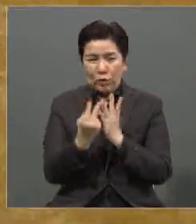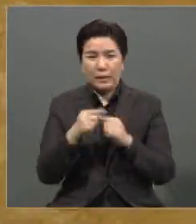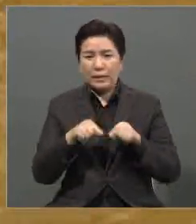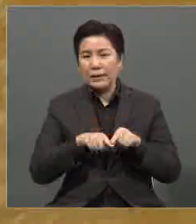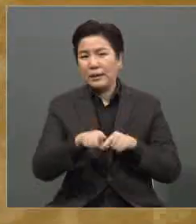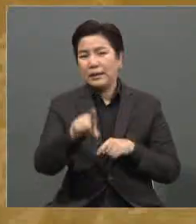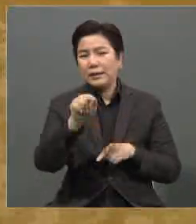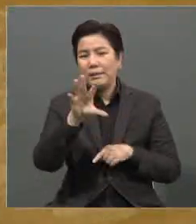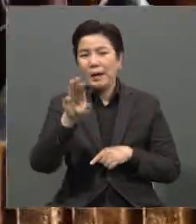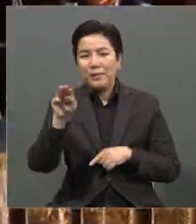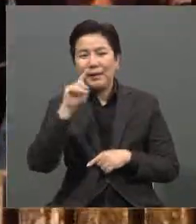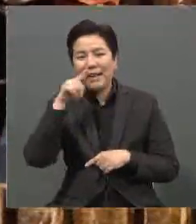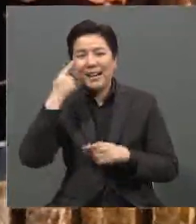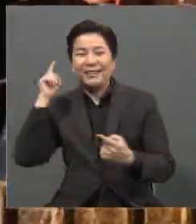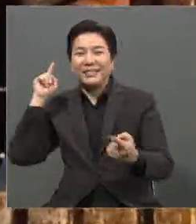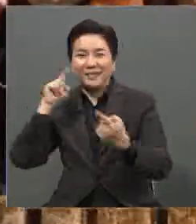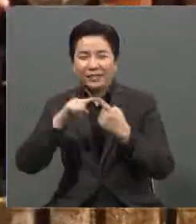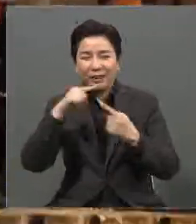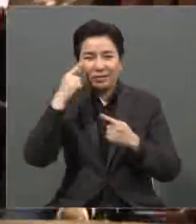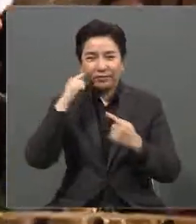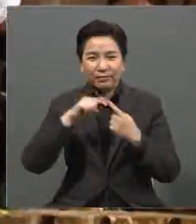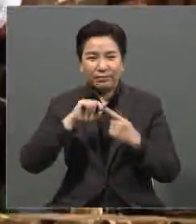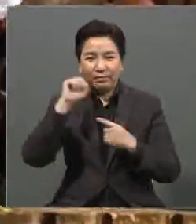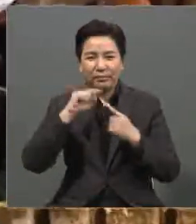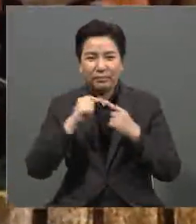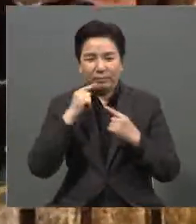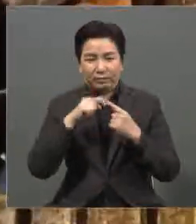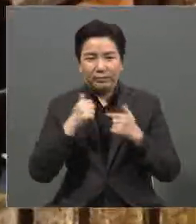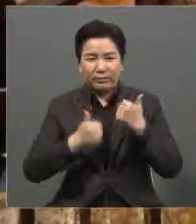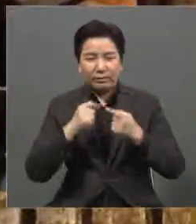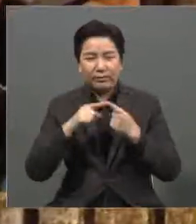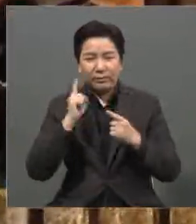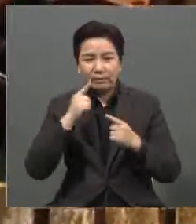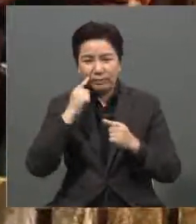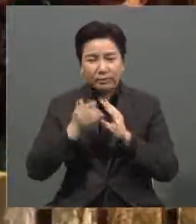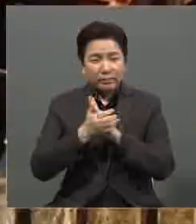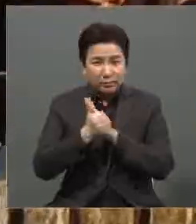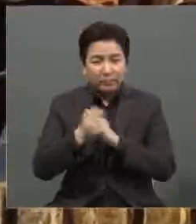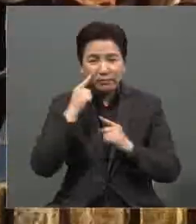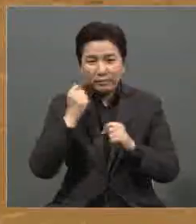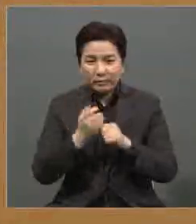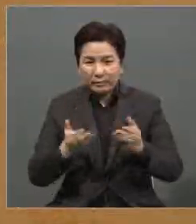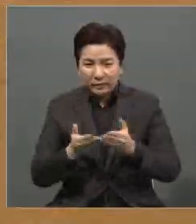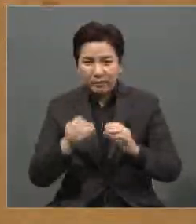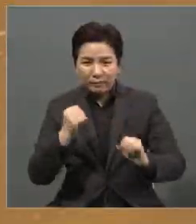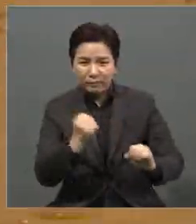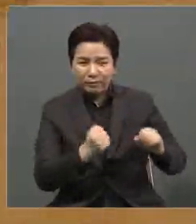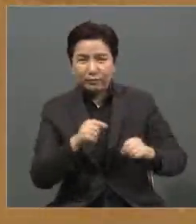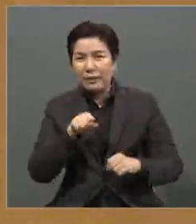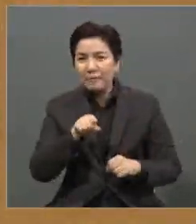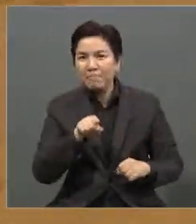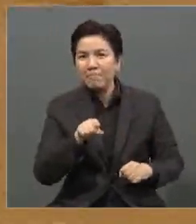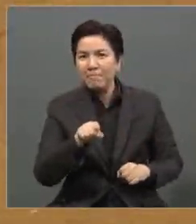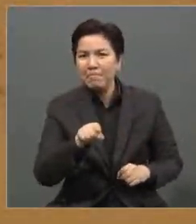ตรใครถึงเส้นชัยก่อนแน่นอนจะได้เป็นผู้ชนะโดยผู้เข้าแข่งขันจะต้องใช้ทักษะค่ะในการพายเรือเคลื่อนไปข้างหน้